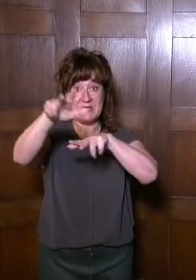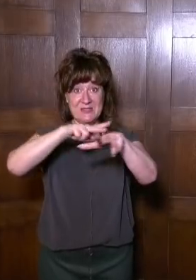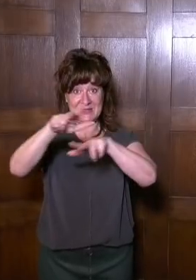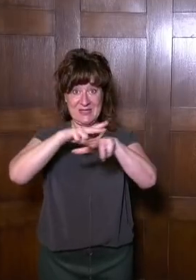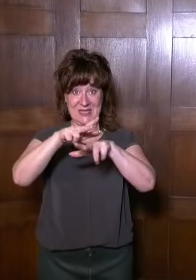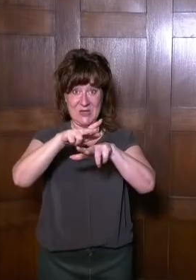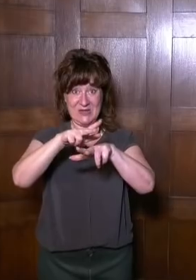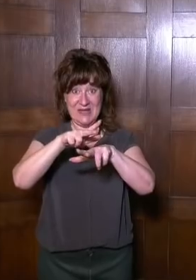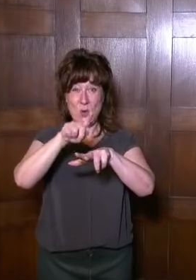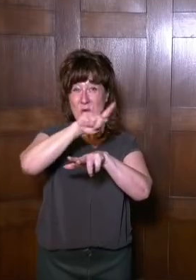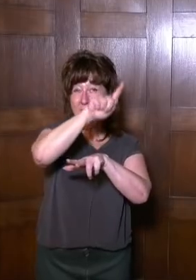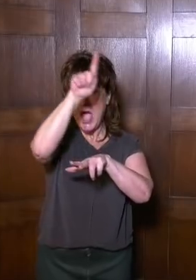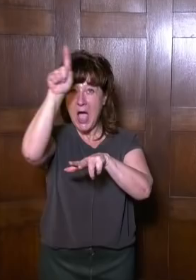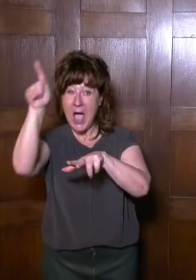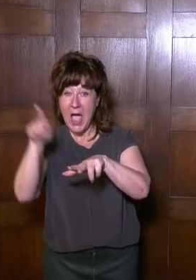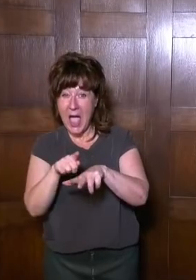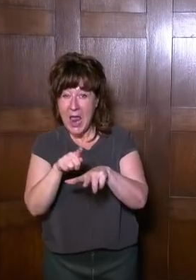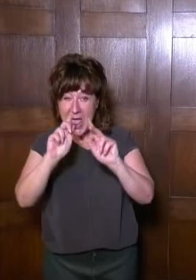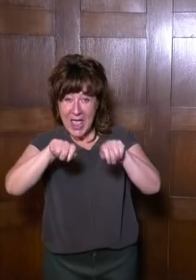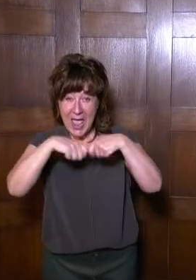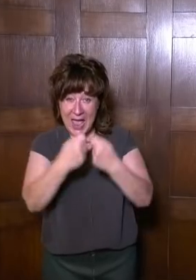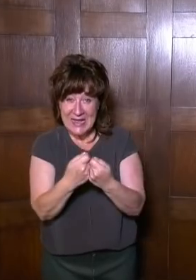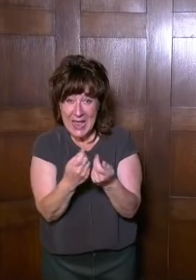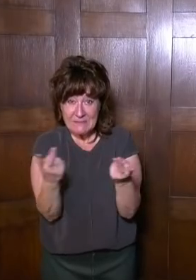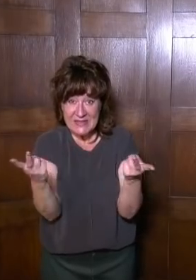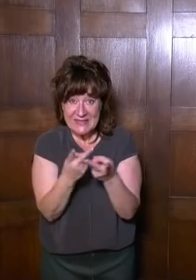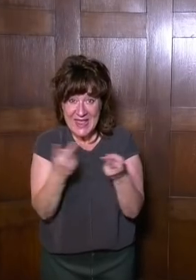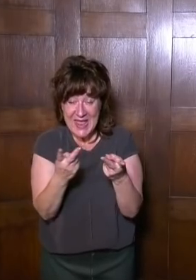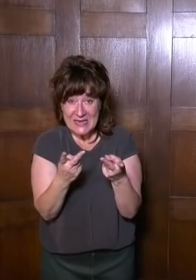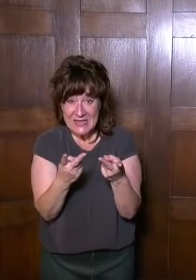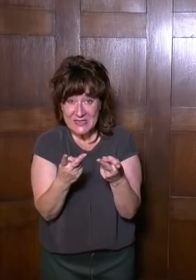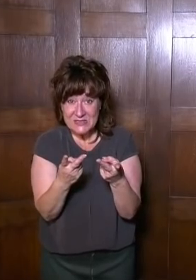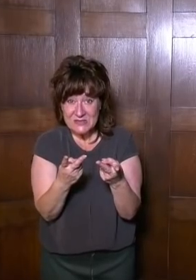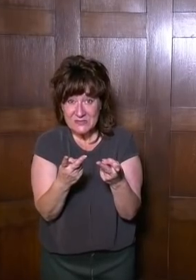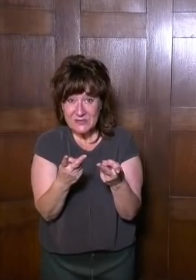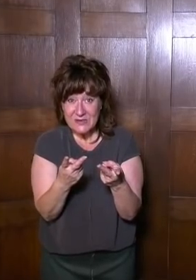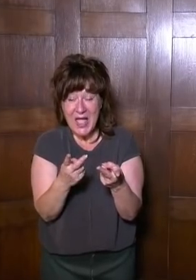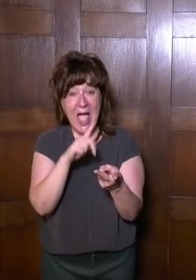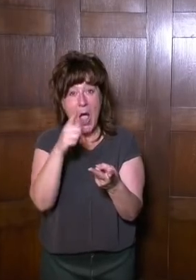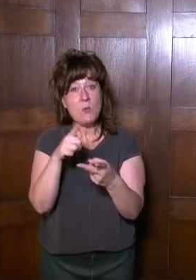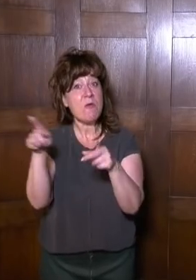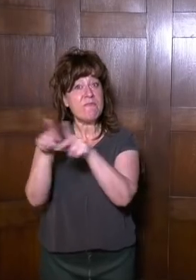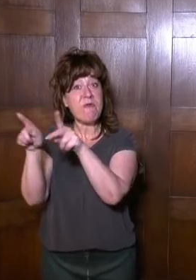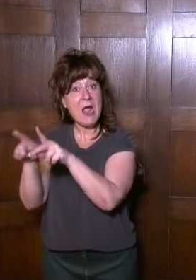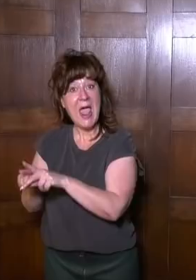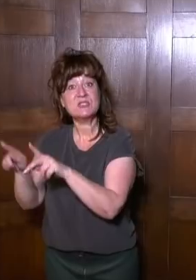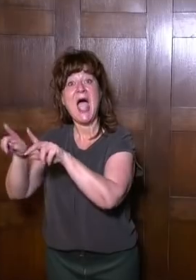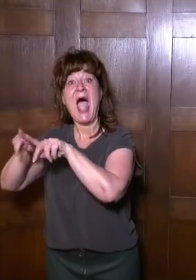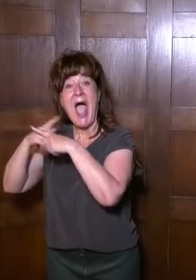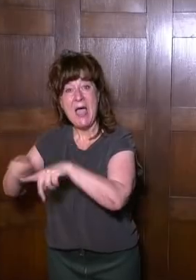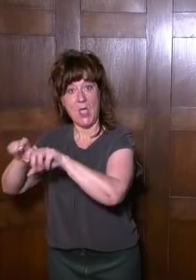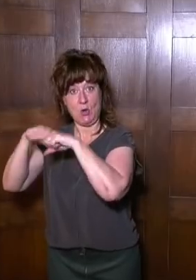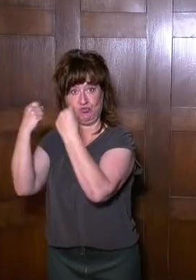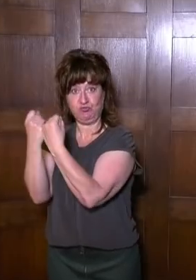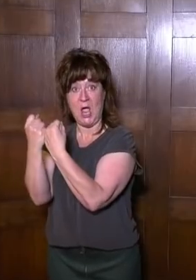einem relativ ähnlichen Ergebnis kommen, dass wir dann richtig liegen, vor allen Dingen auch im Vergleich zu den anderen Staaten in Europa und der Welt, die ja